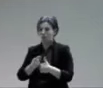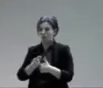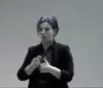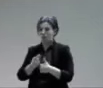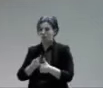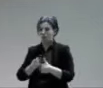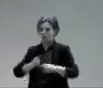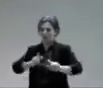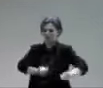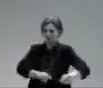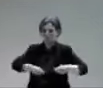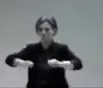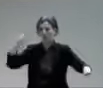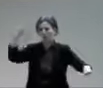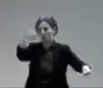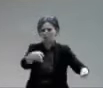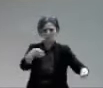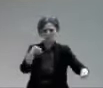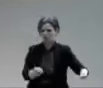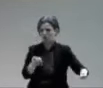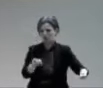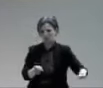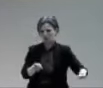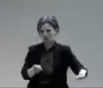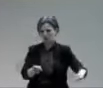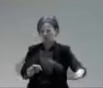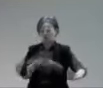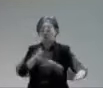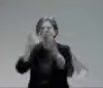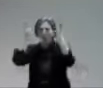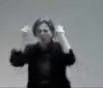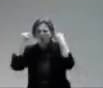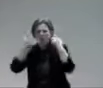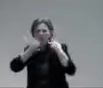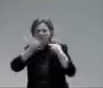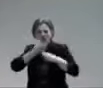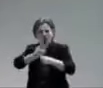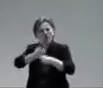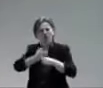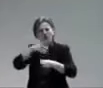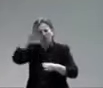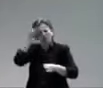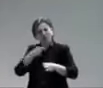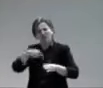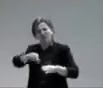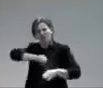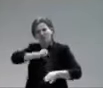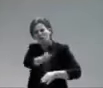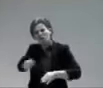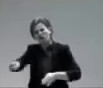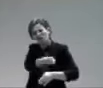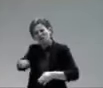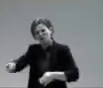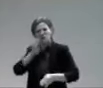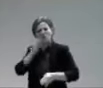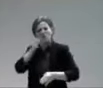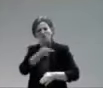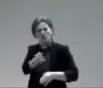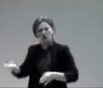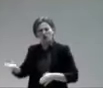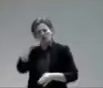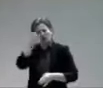tornare nei luoghi delle contraddizioni condividere l'odore del fango condividere e capire la sofferenza di tanti uomini e donne